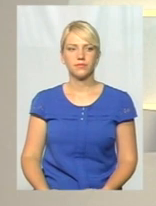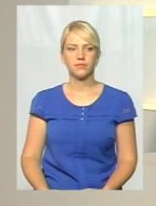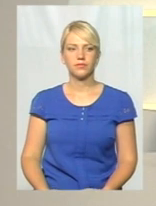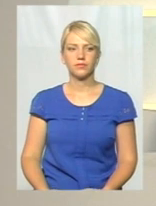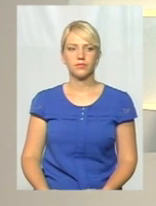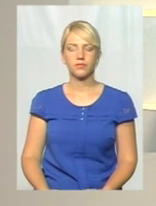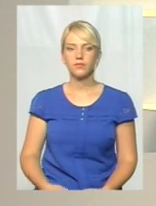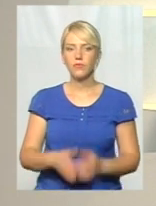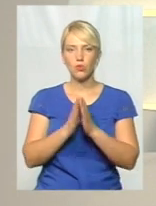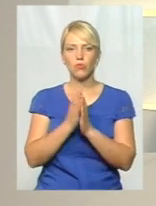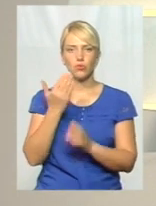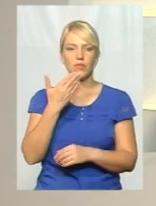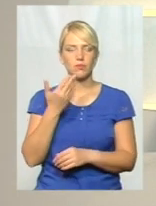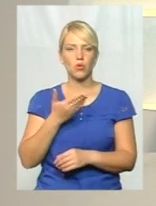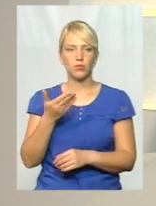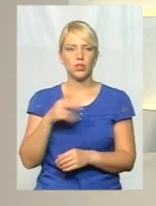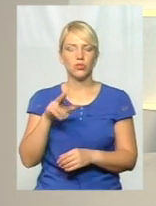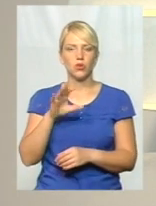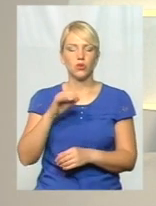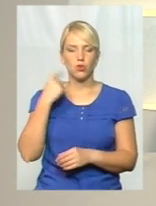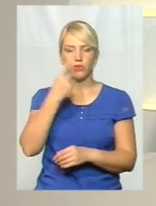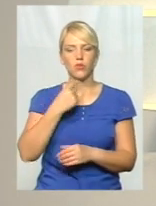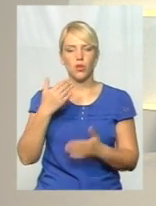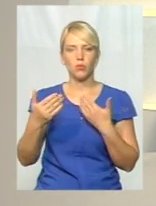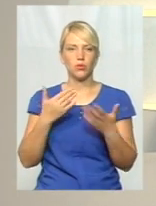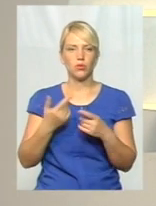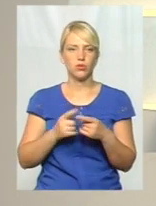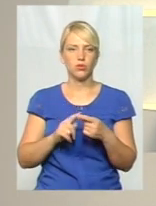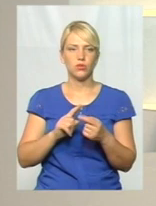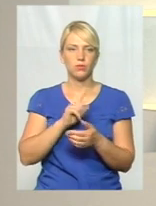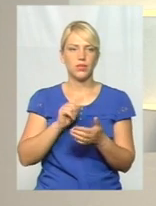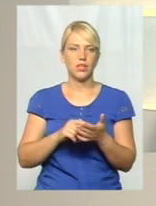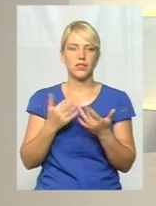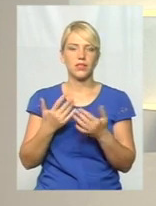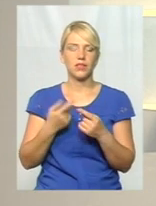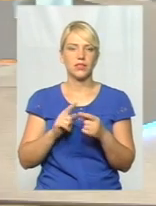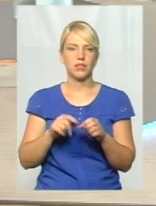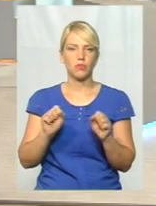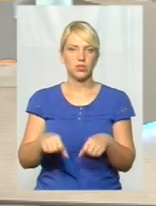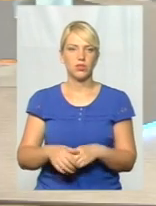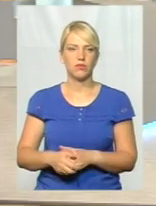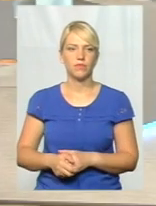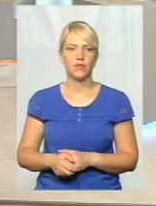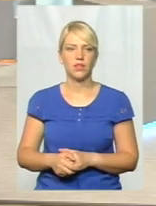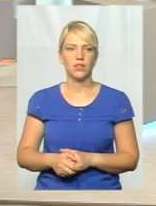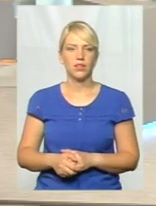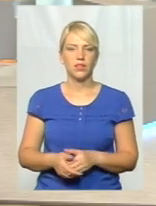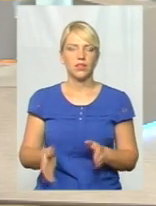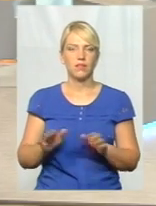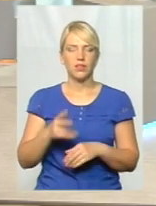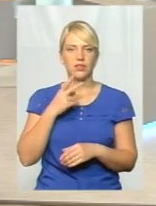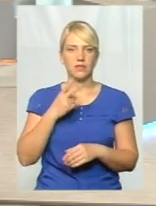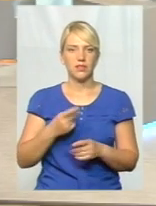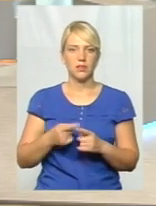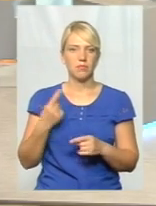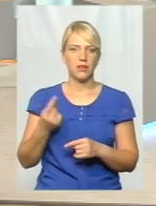Прошу, панове, прокоментувати. Стосовно індивідуального підходу до цього питання, наскільки це реально? Пане Віталій. Ну, давайте, дивіться, перше,